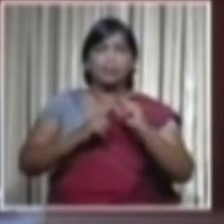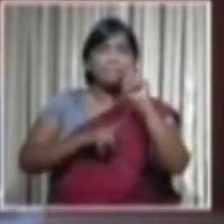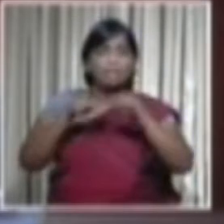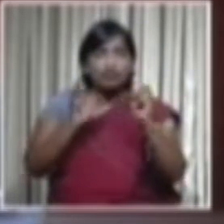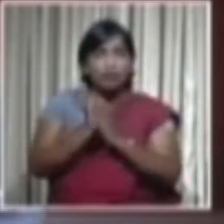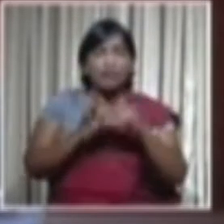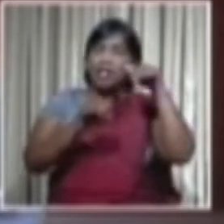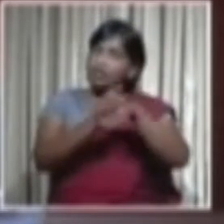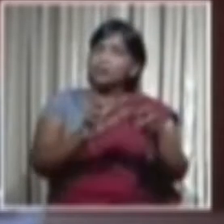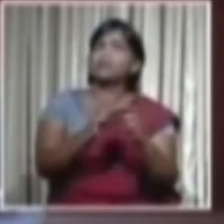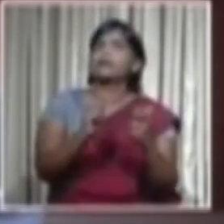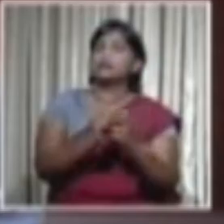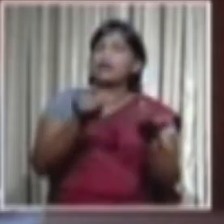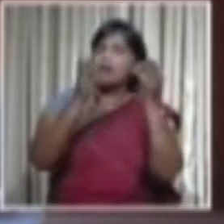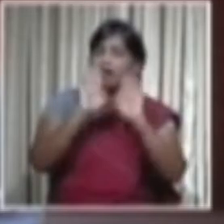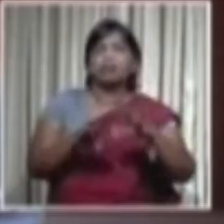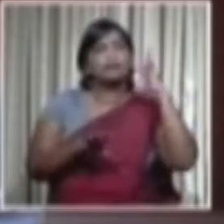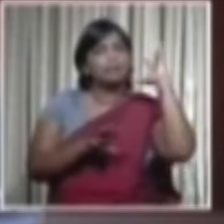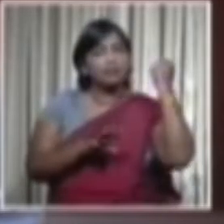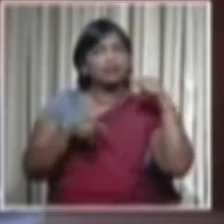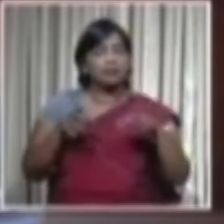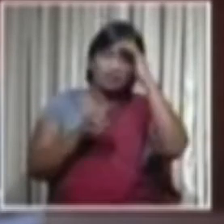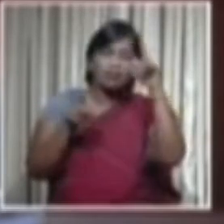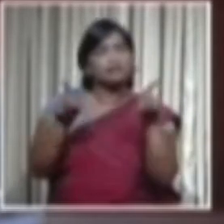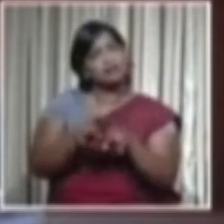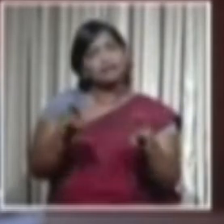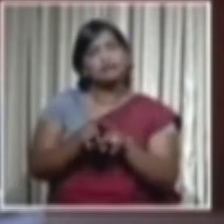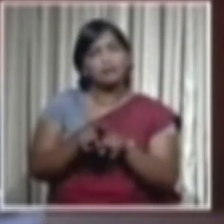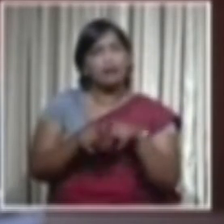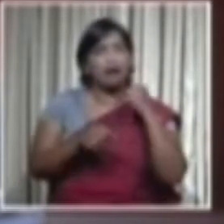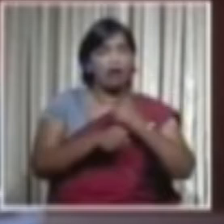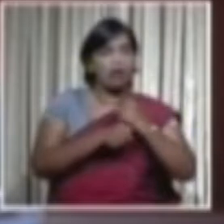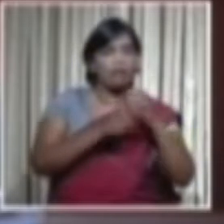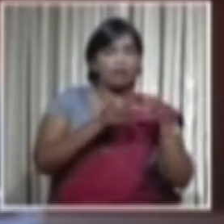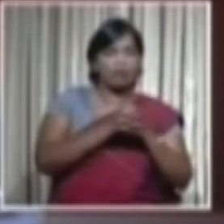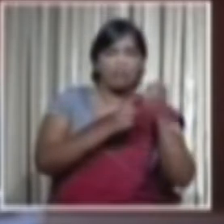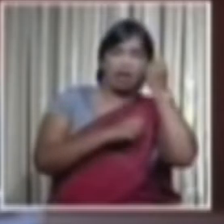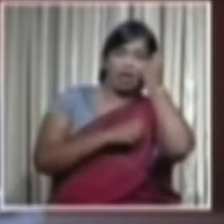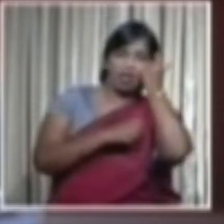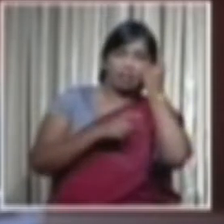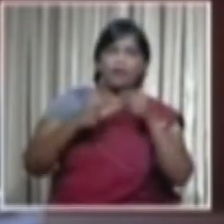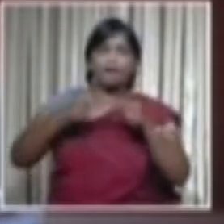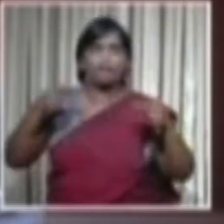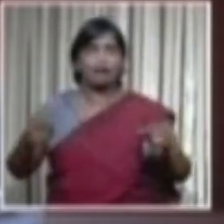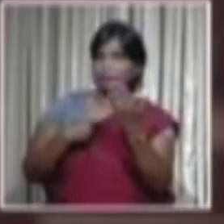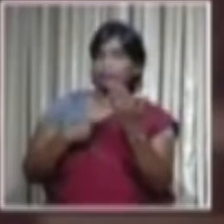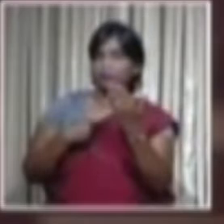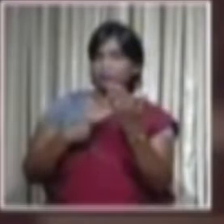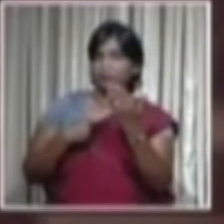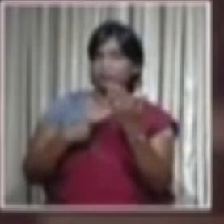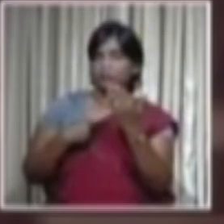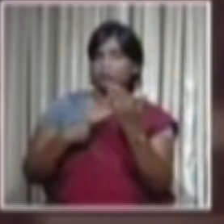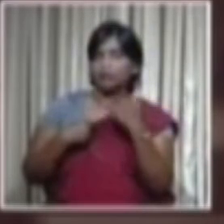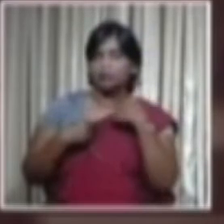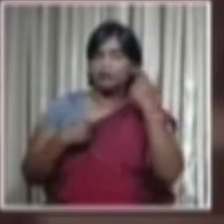කමිටුව ඇතුළේ සිද්ධ වෙනවා. ඕක තමයි අවසන් ප්‍රතිඵලය. අද පක්ෂ නායක රැස්වීමෙදිත් ඒකයි. ආණ්ඩු පක්ෂ මන්ත්‍රීවරු එක අදහසක් ඉදිරිපත් කරනවා. විපක්ෂ මන්ත්‍රීවරු තව අදහසක් ඉදිරිපත් කරනවා. අපි